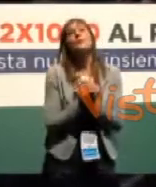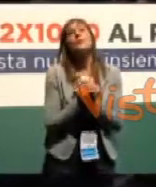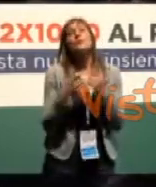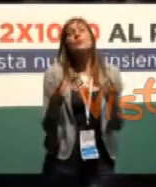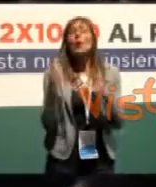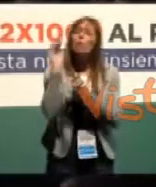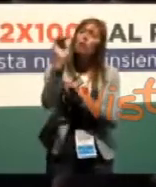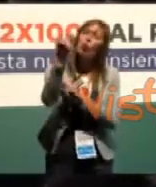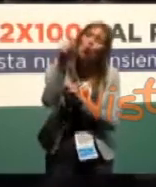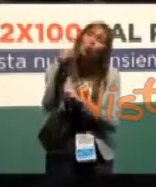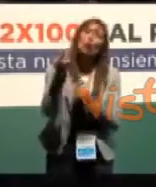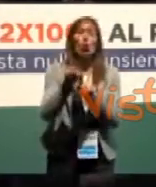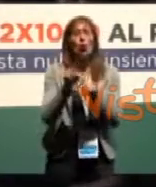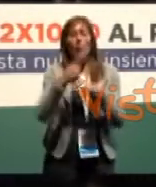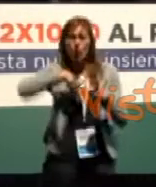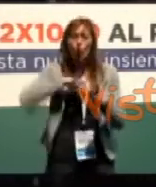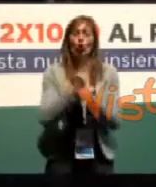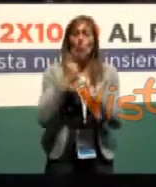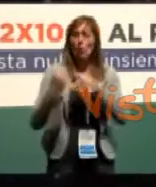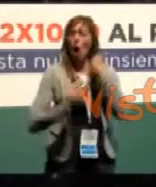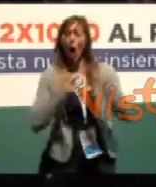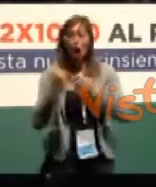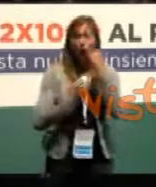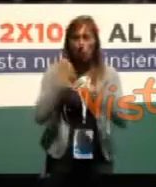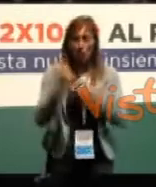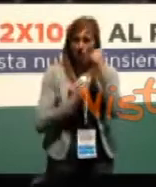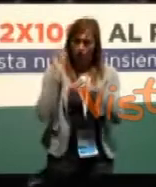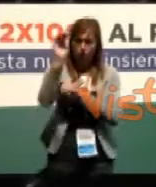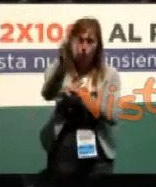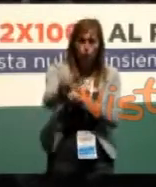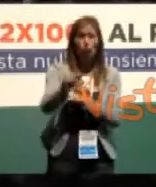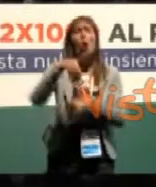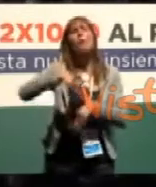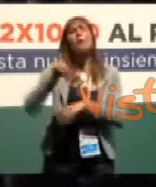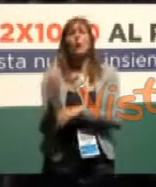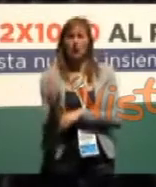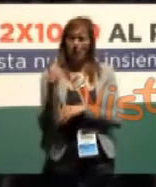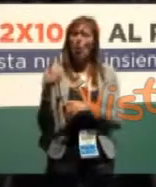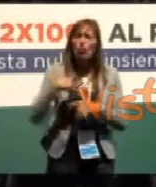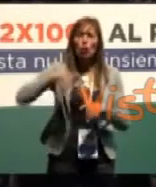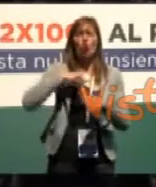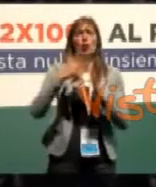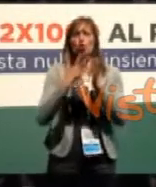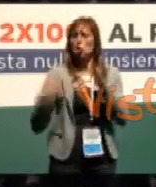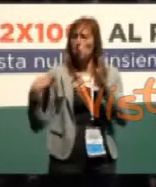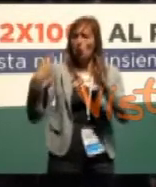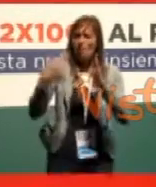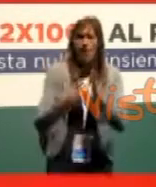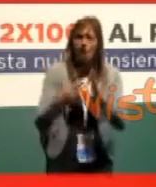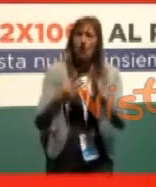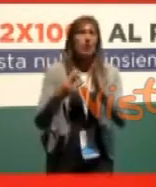è il futuro, il campo d'azione del PD. E il Partito Democratico in questi 5 mesi ne ha vissute di tutti i colori.